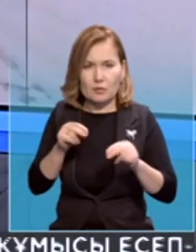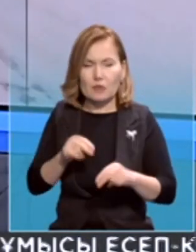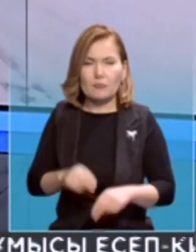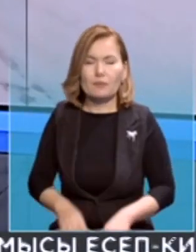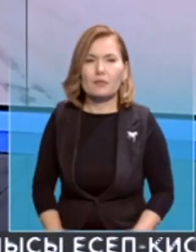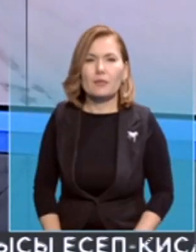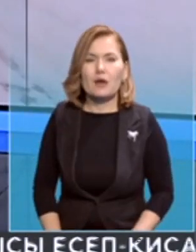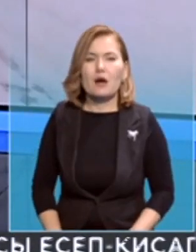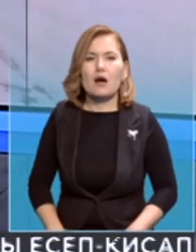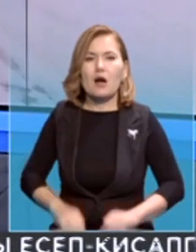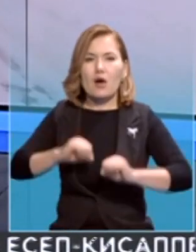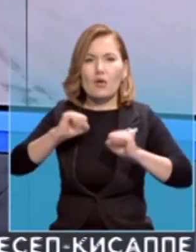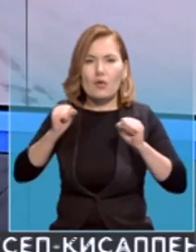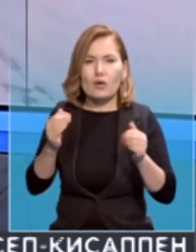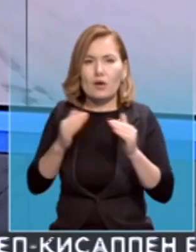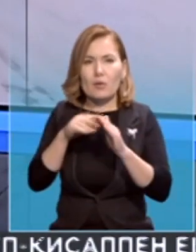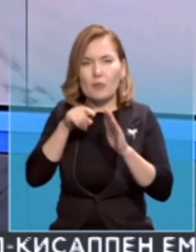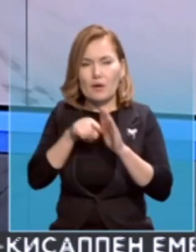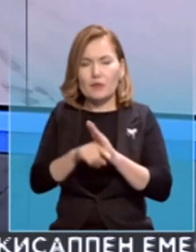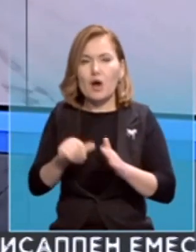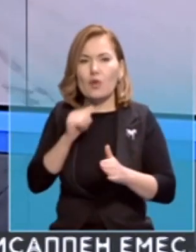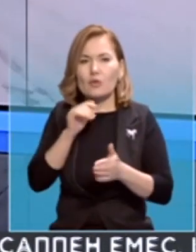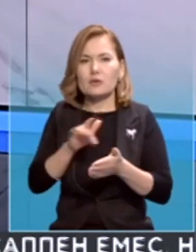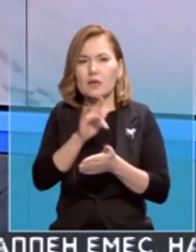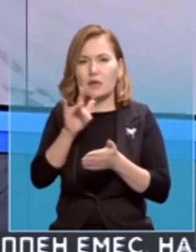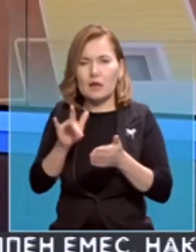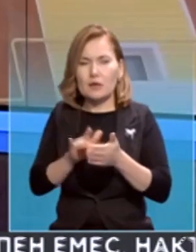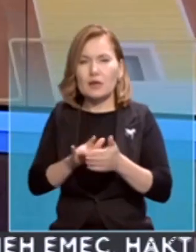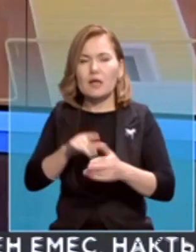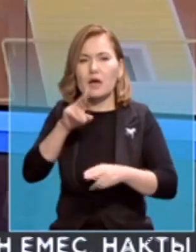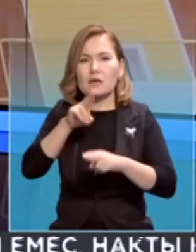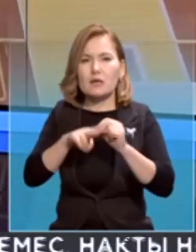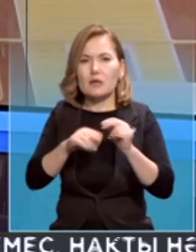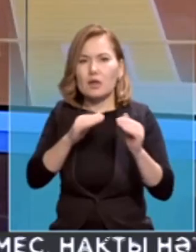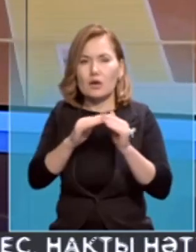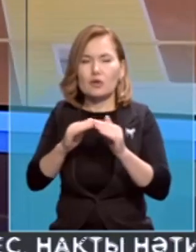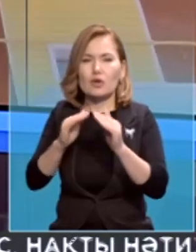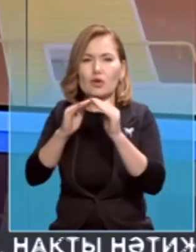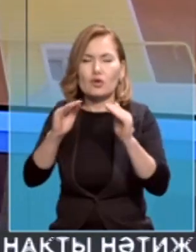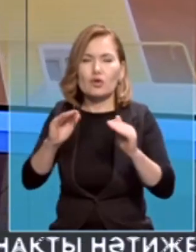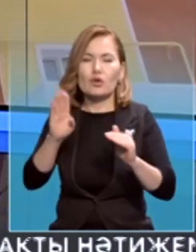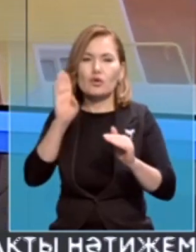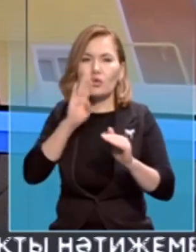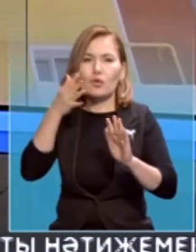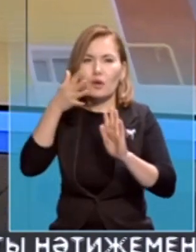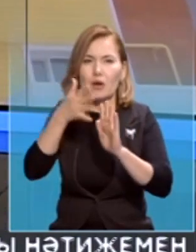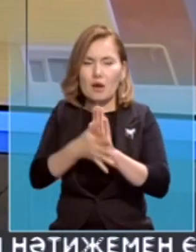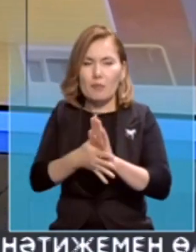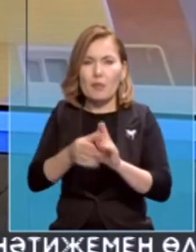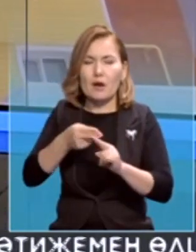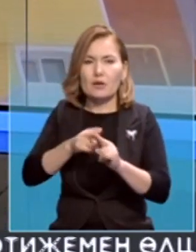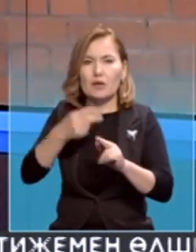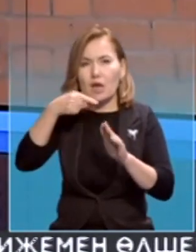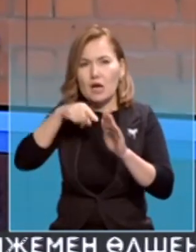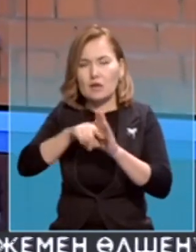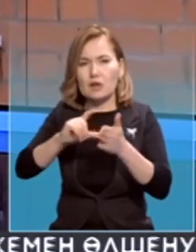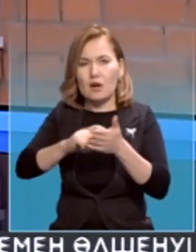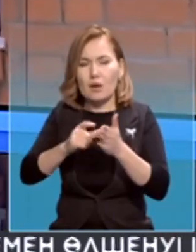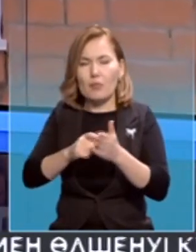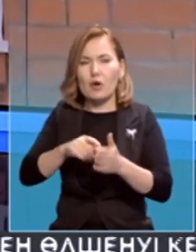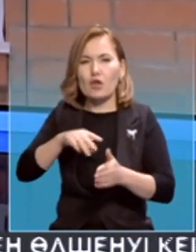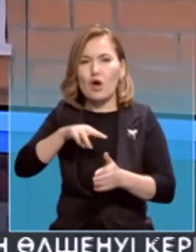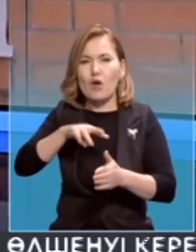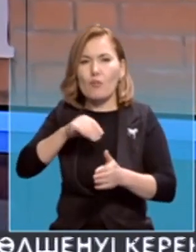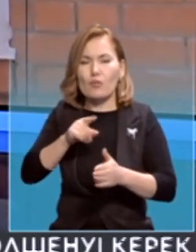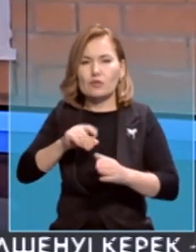Мұз құрсауланған баспана. Қостанайда жаңадан салынып жатқан үйдің төбесінен аққан су пәтер ішінде мұз бағана болып қатып қалған. Онсыз